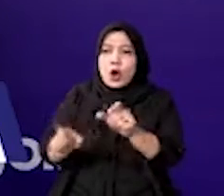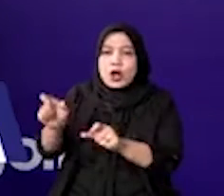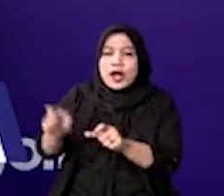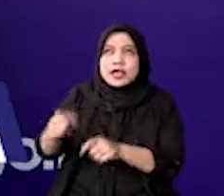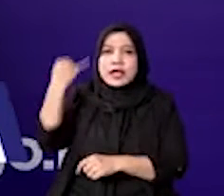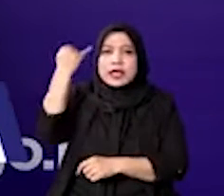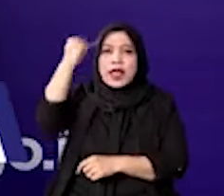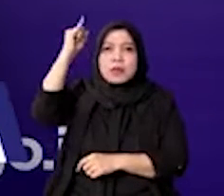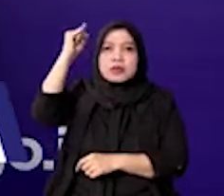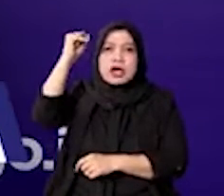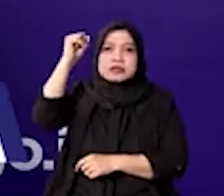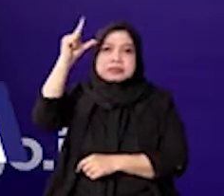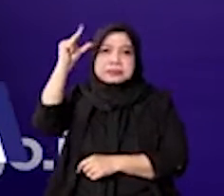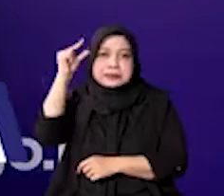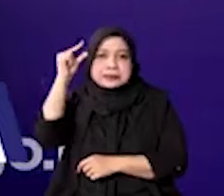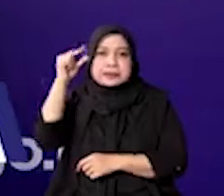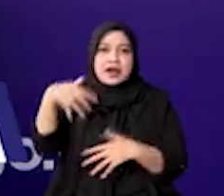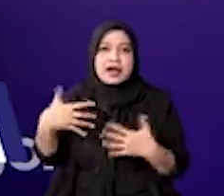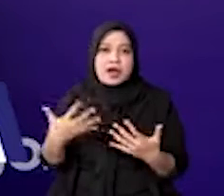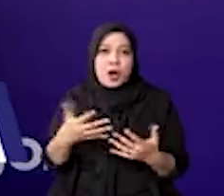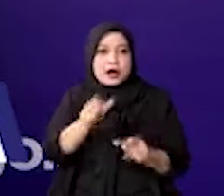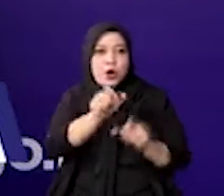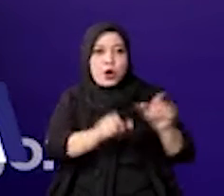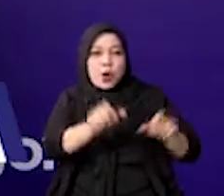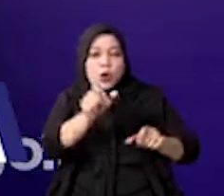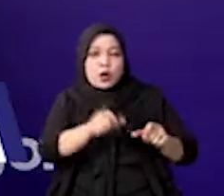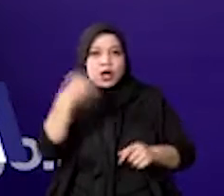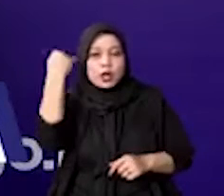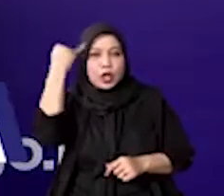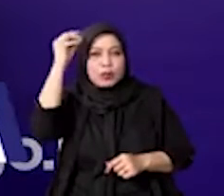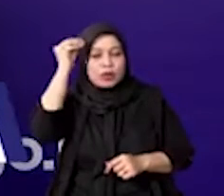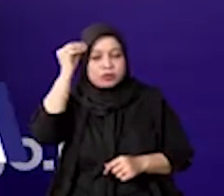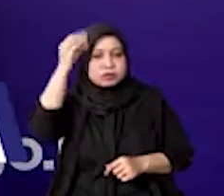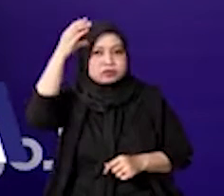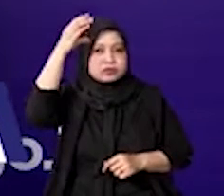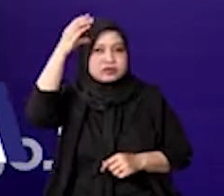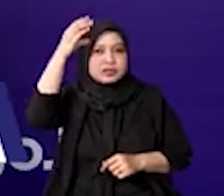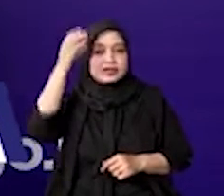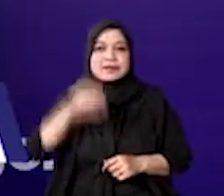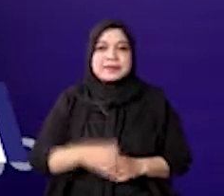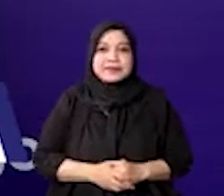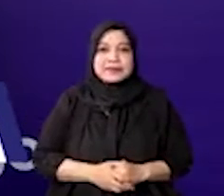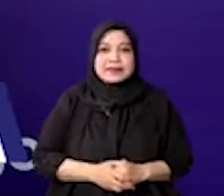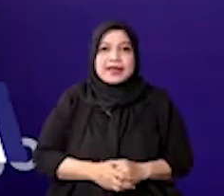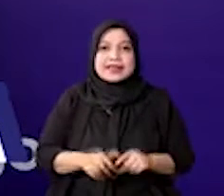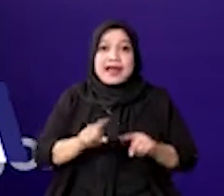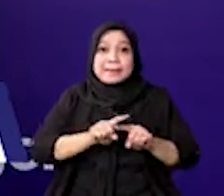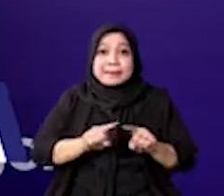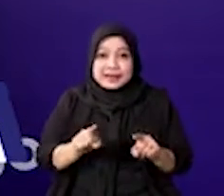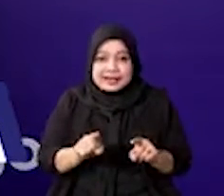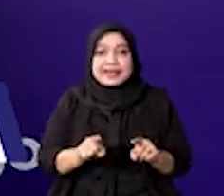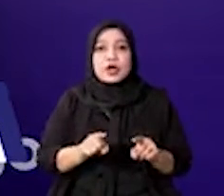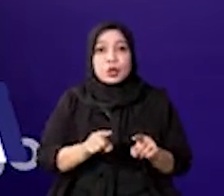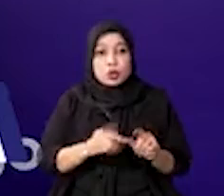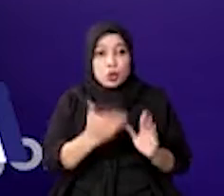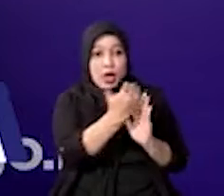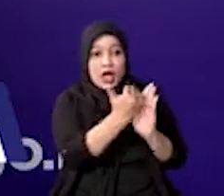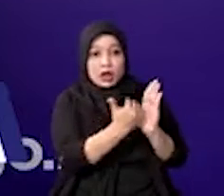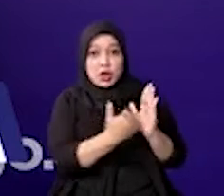besar dan lain sebagainya ilmunya ada tapi untuk menerapkan ini kadang ini kita lupa atau kita